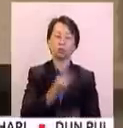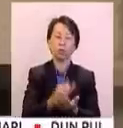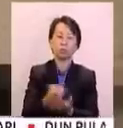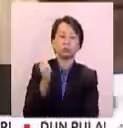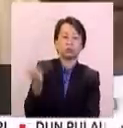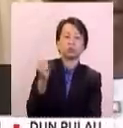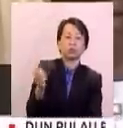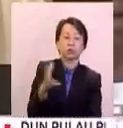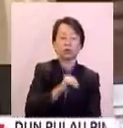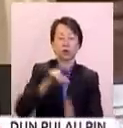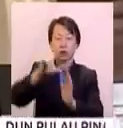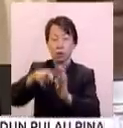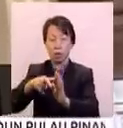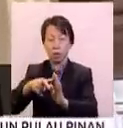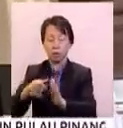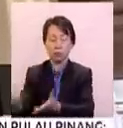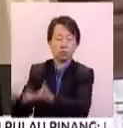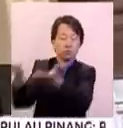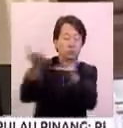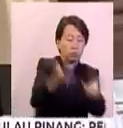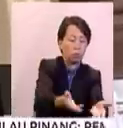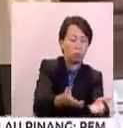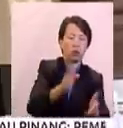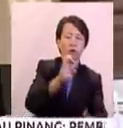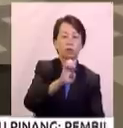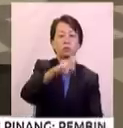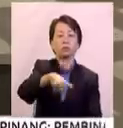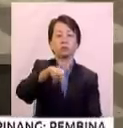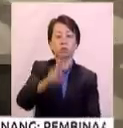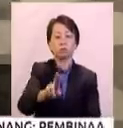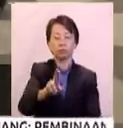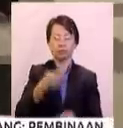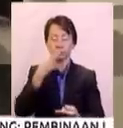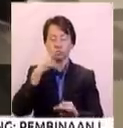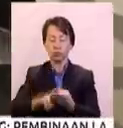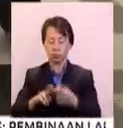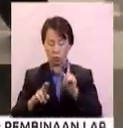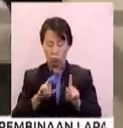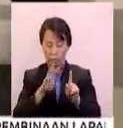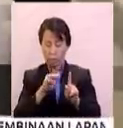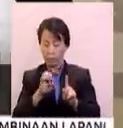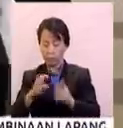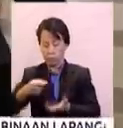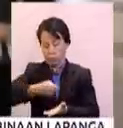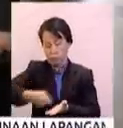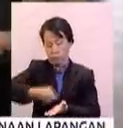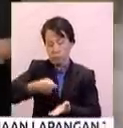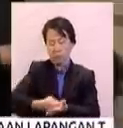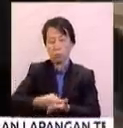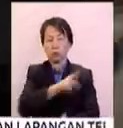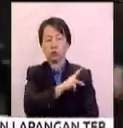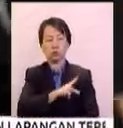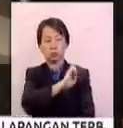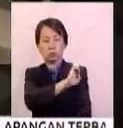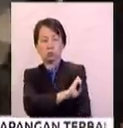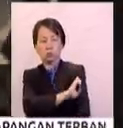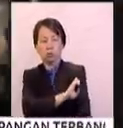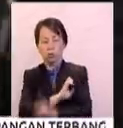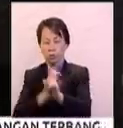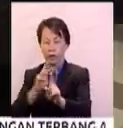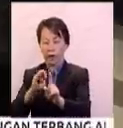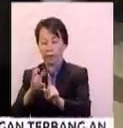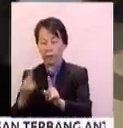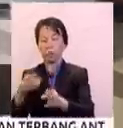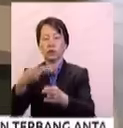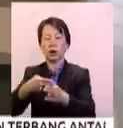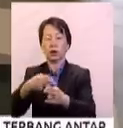sendiri dan kemudiannya dimajukan kepada EPU. Surat 1MDB itu ditandatangani Ketua Pegawai Eksekutif 1MDB